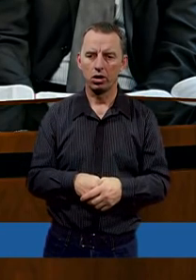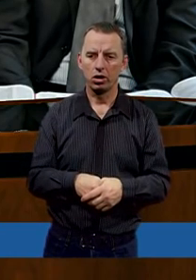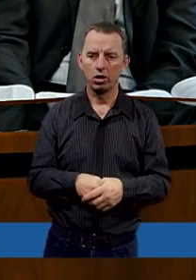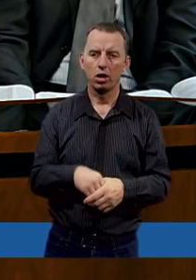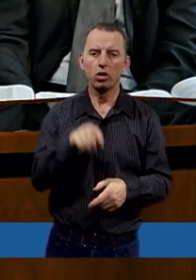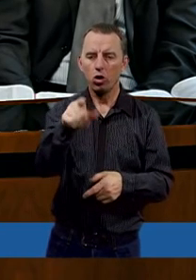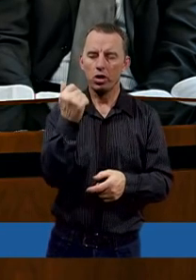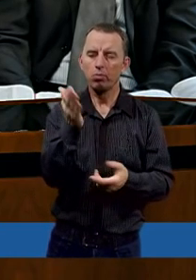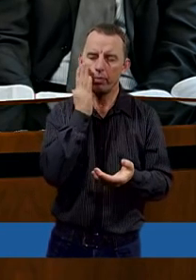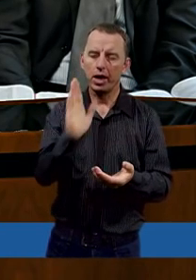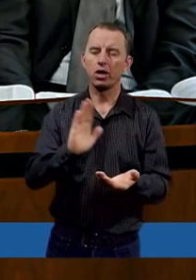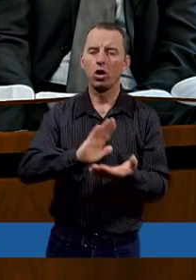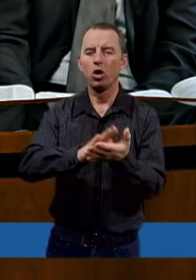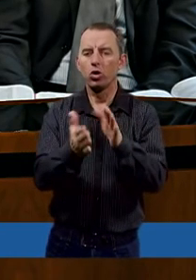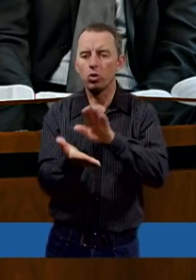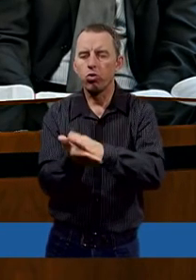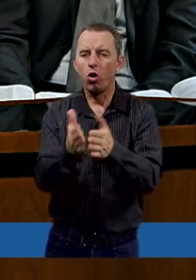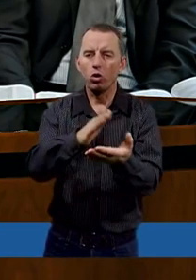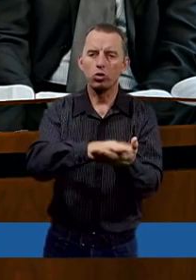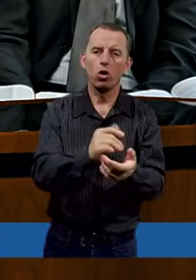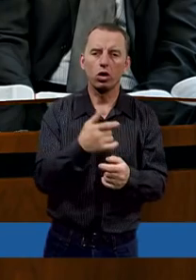bardzo złożone, dlatego że